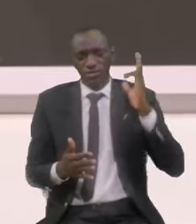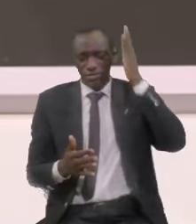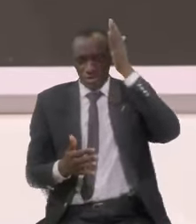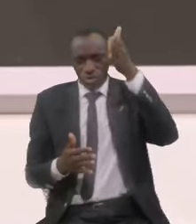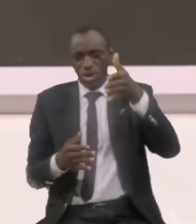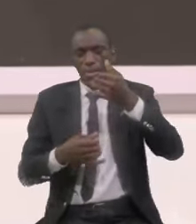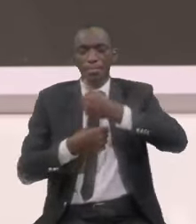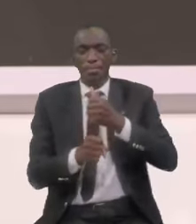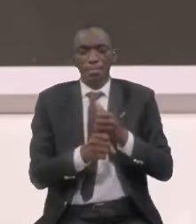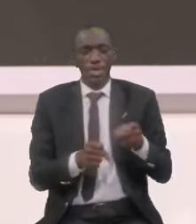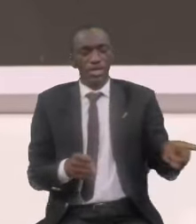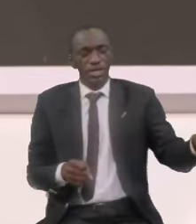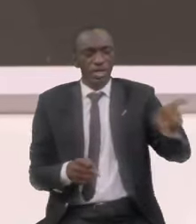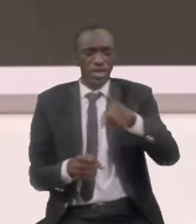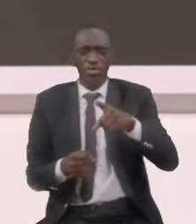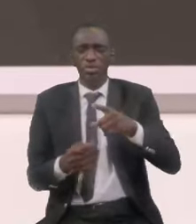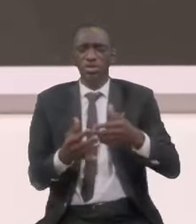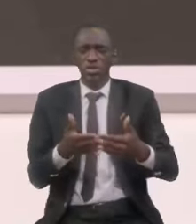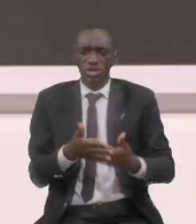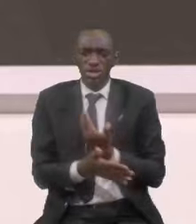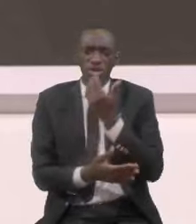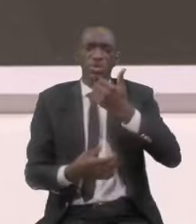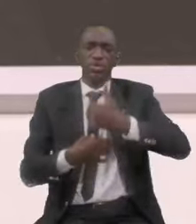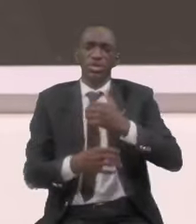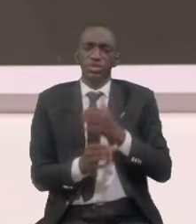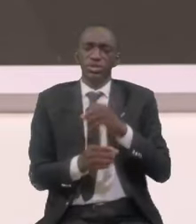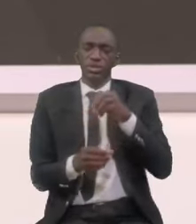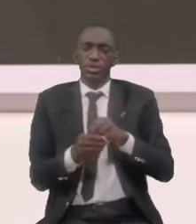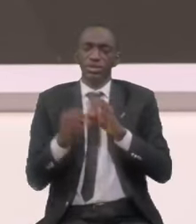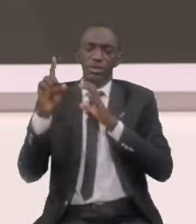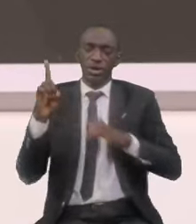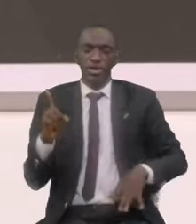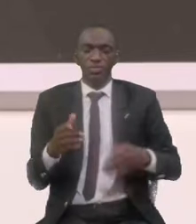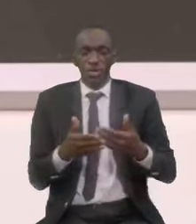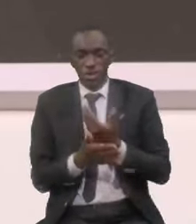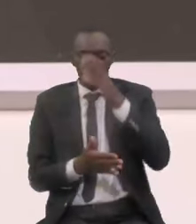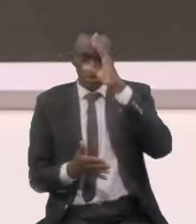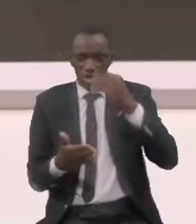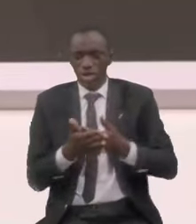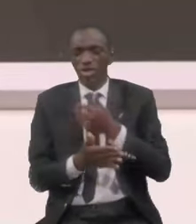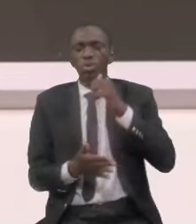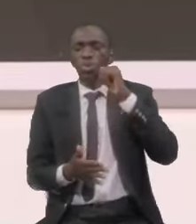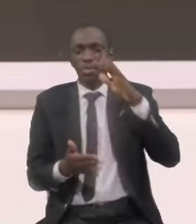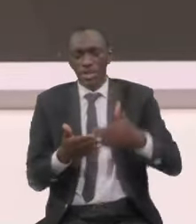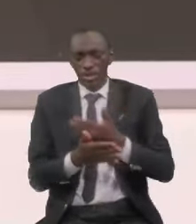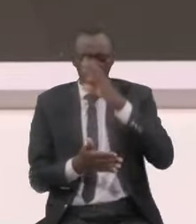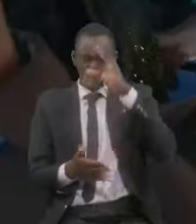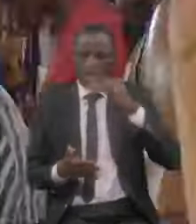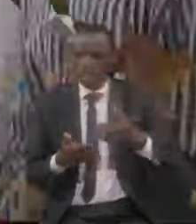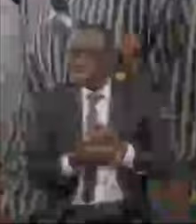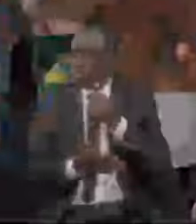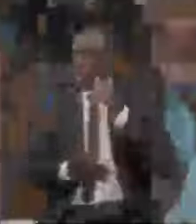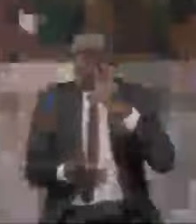Christ. De nouveaux hommes, de nouvelles femmes, nous garçons, nouveaux garçons, nouvelles filles, dans le Seigneur, au nom